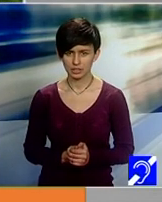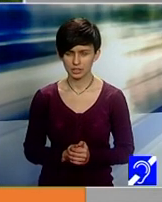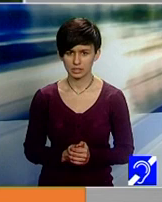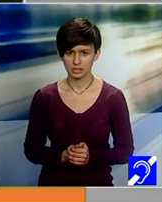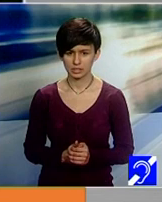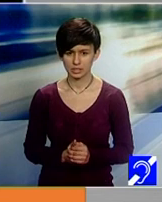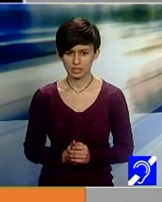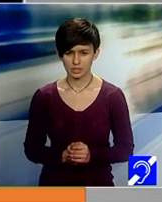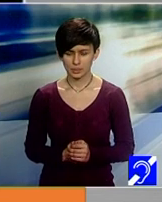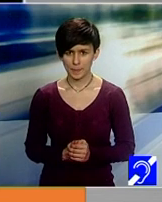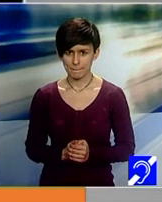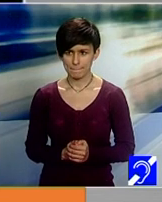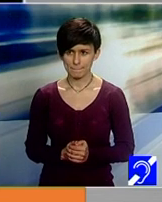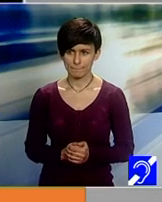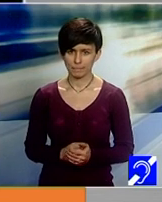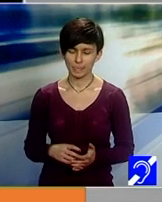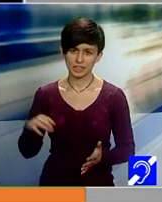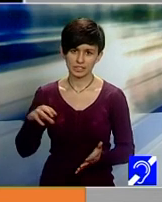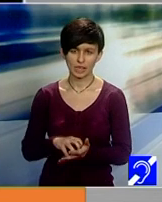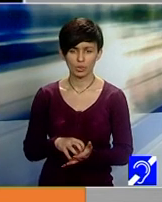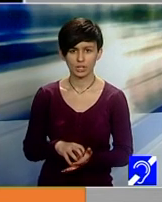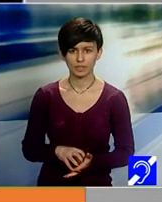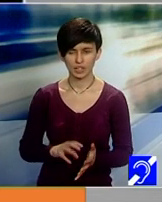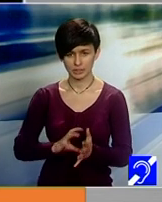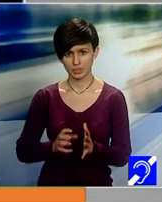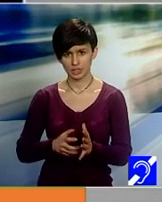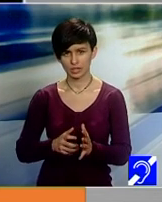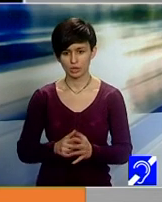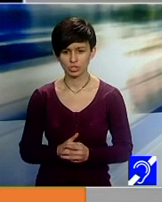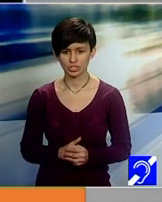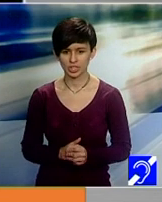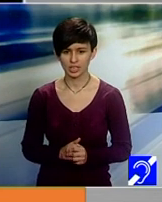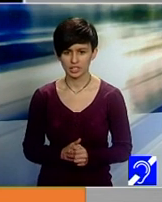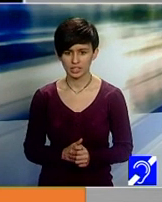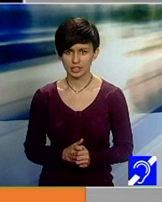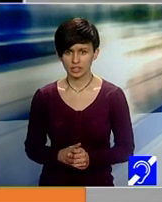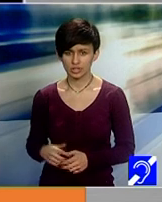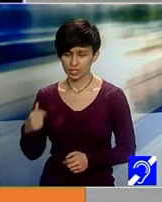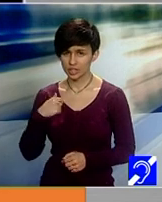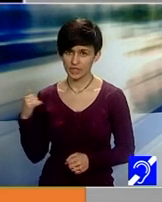la roșii. Eu am venit împreună cu Ecororale și cu soiuri mai mari.